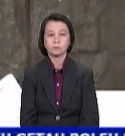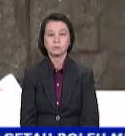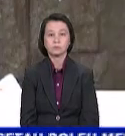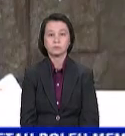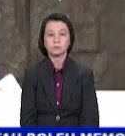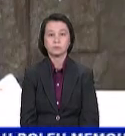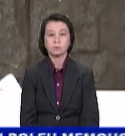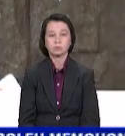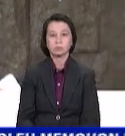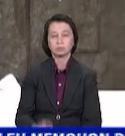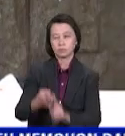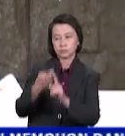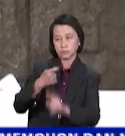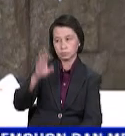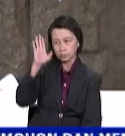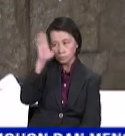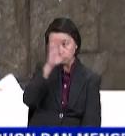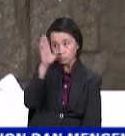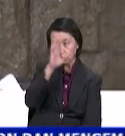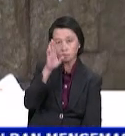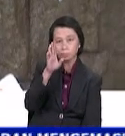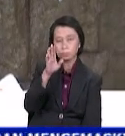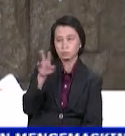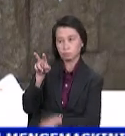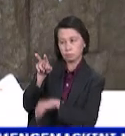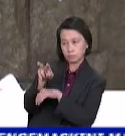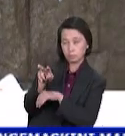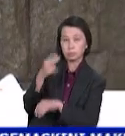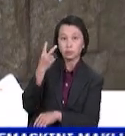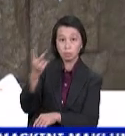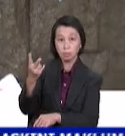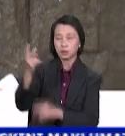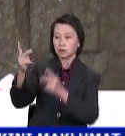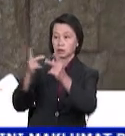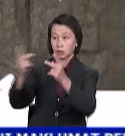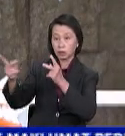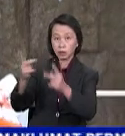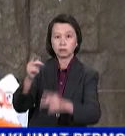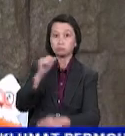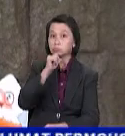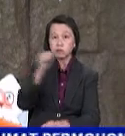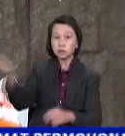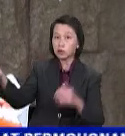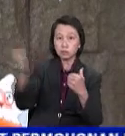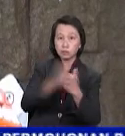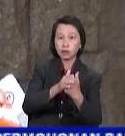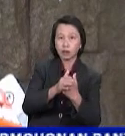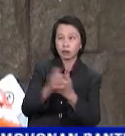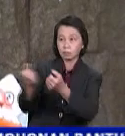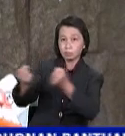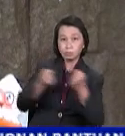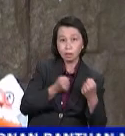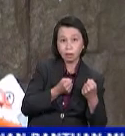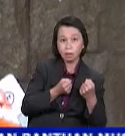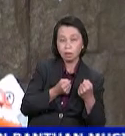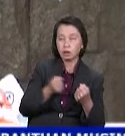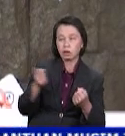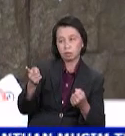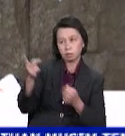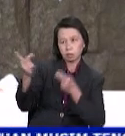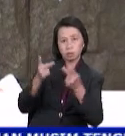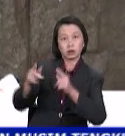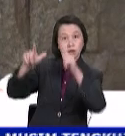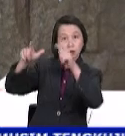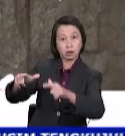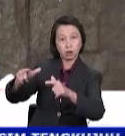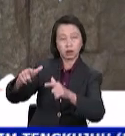Dan hasil daripada risikan dan pemantauan, kita dapati kereta yang tidak dipulangkan itu tadi telah diletakkan di